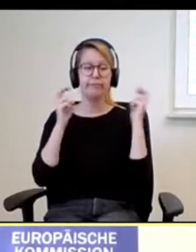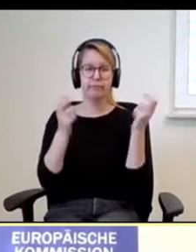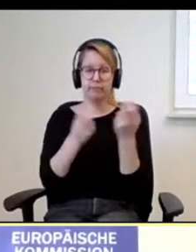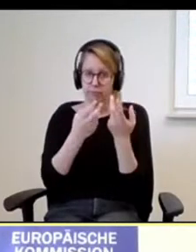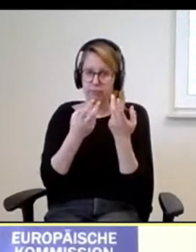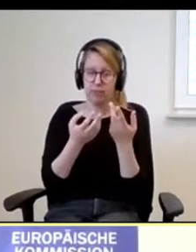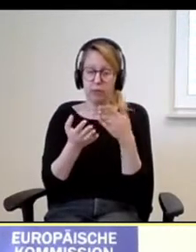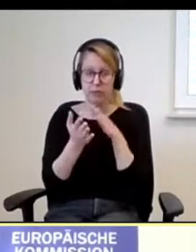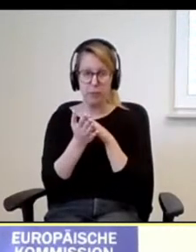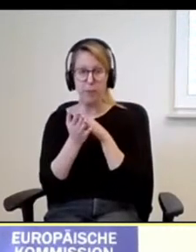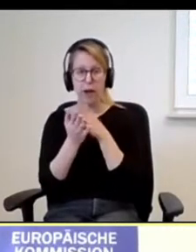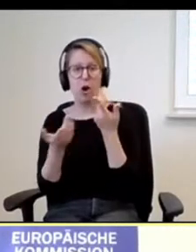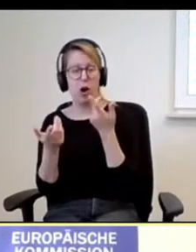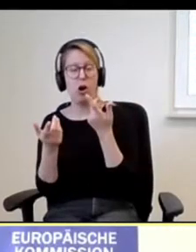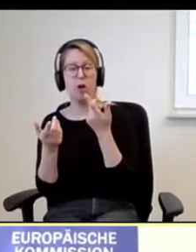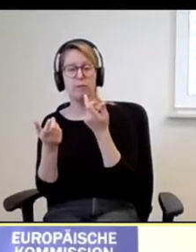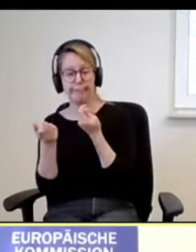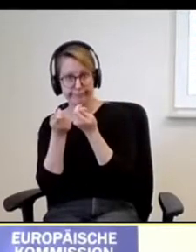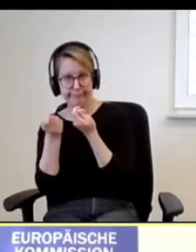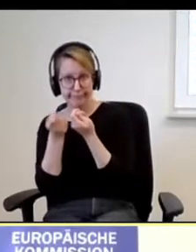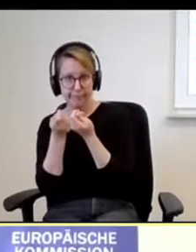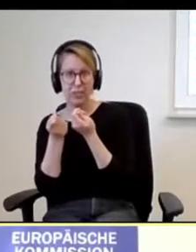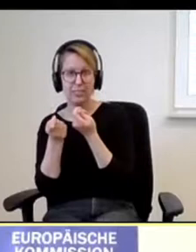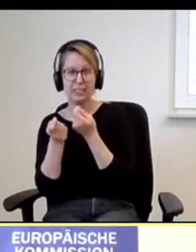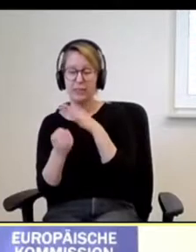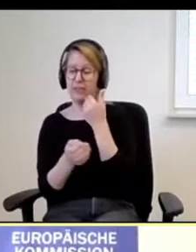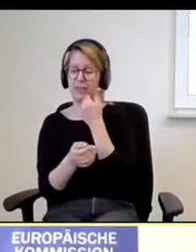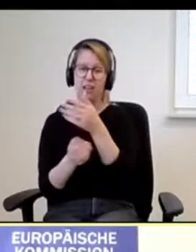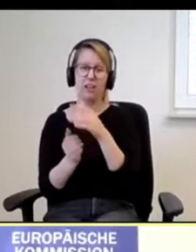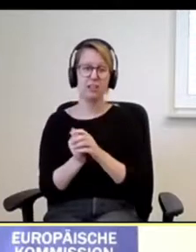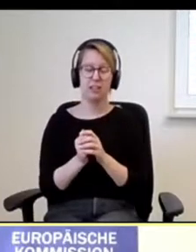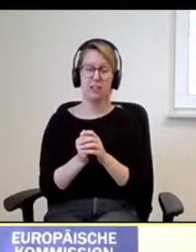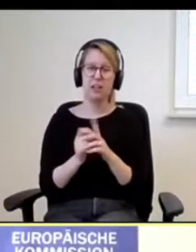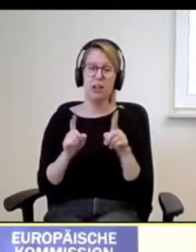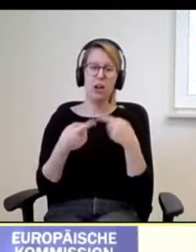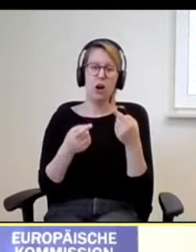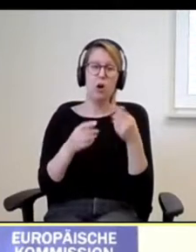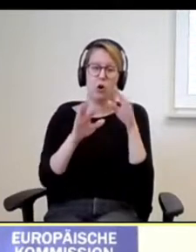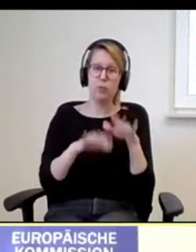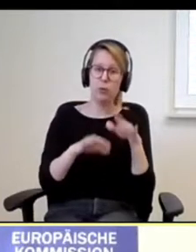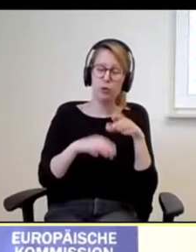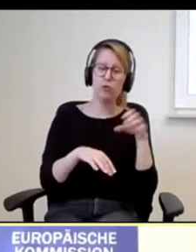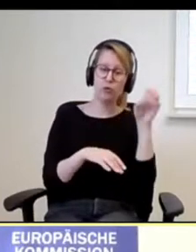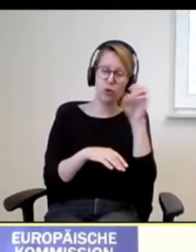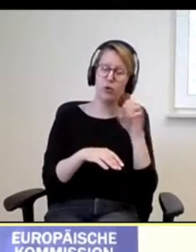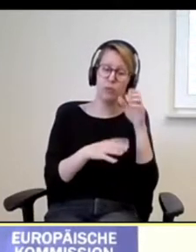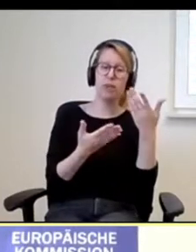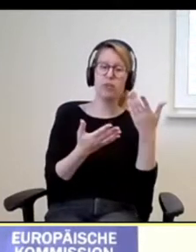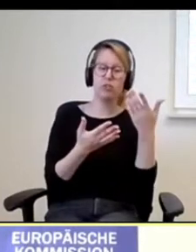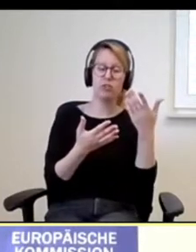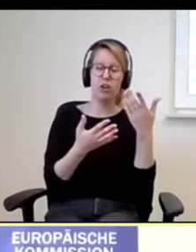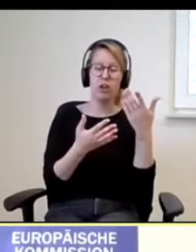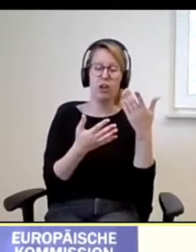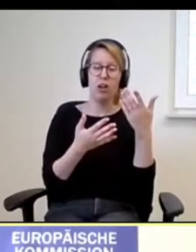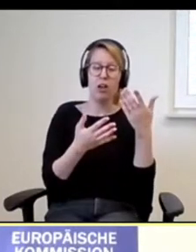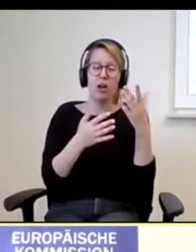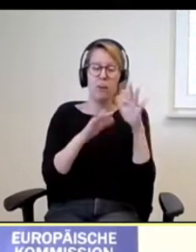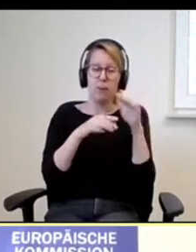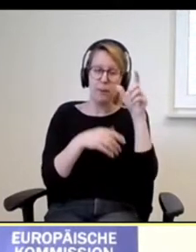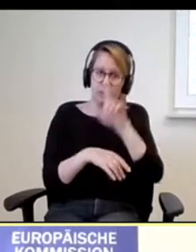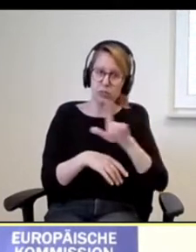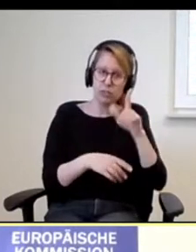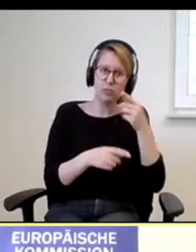Le bureau de liaison du Parlement européen et le Centre européen des consommateurs du Luxembourg. Christophe, Karine, merci